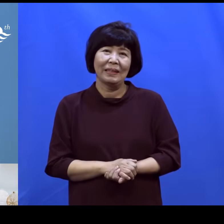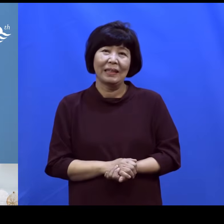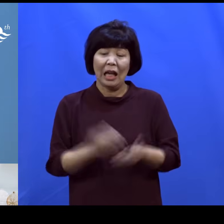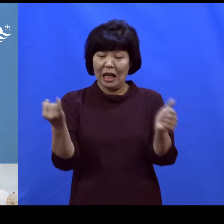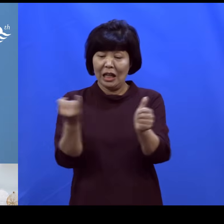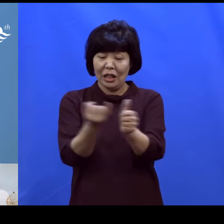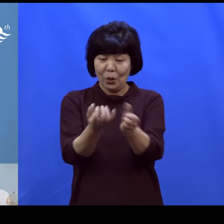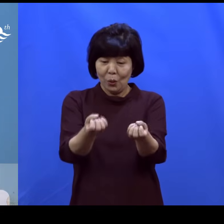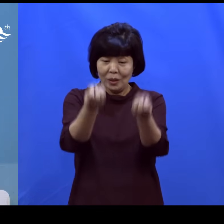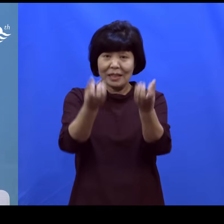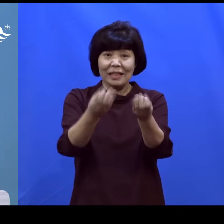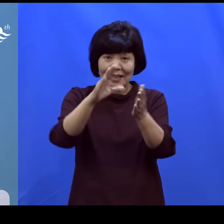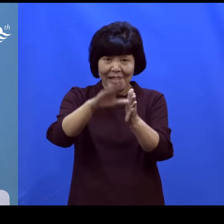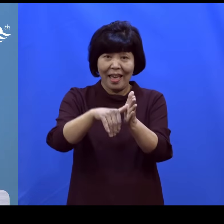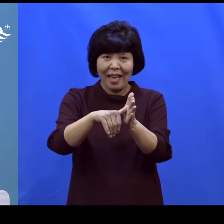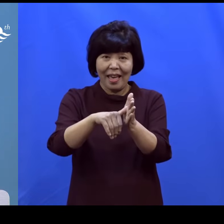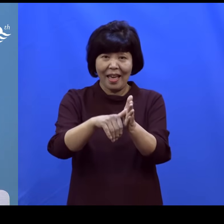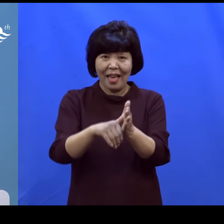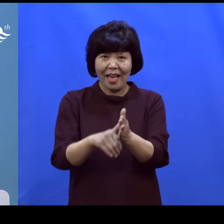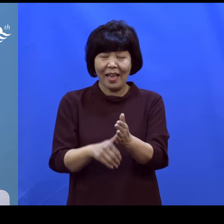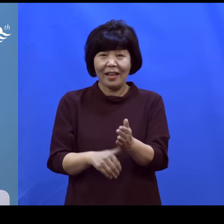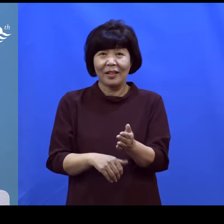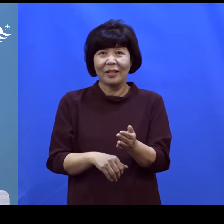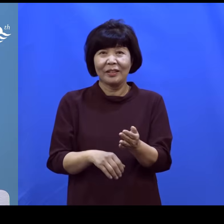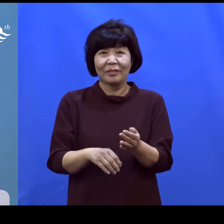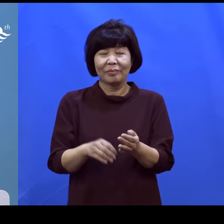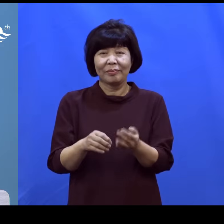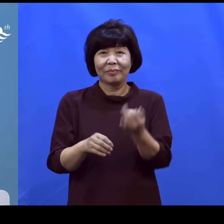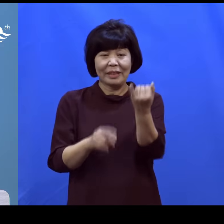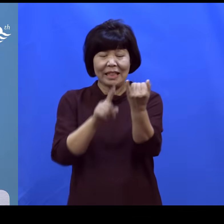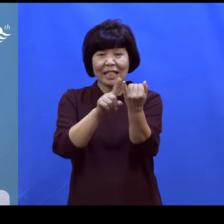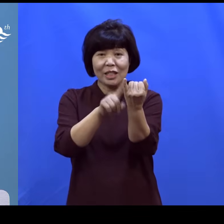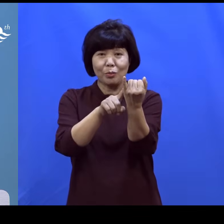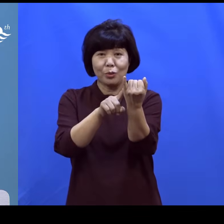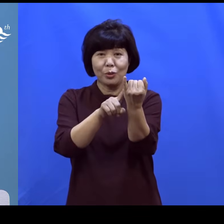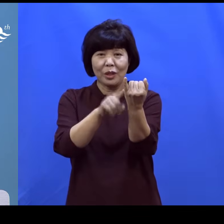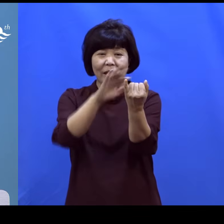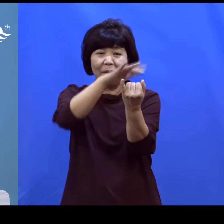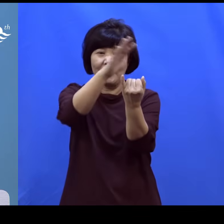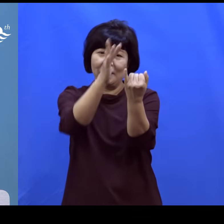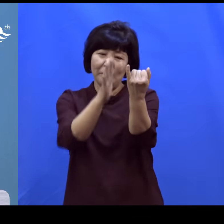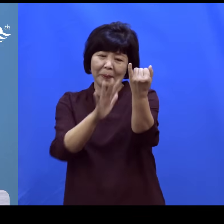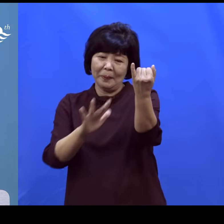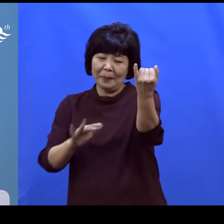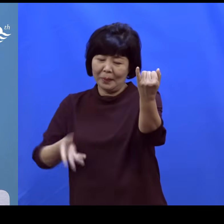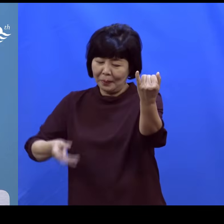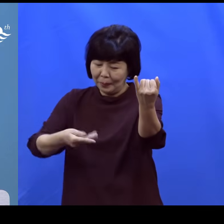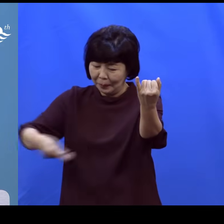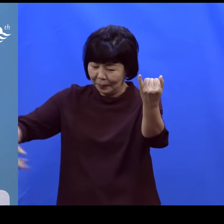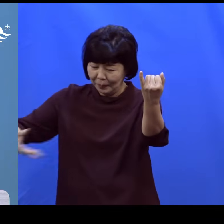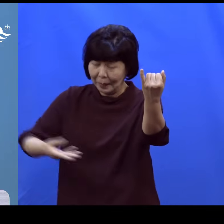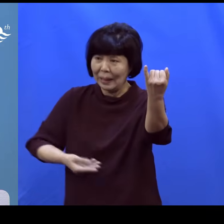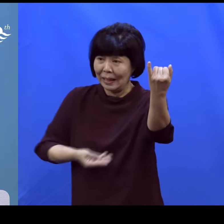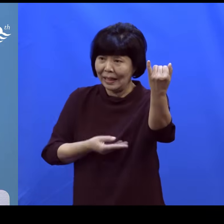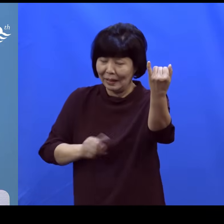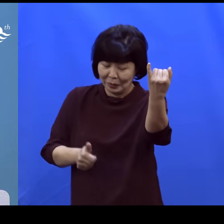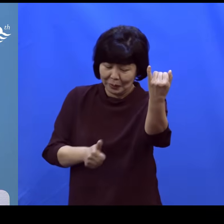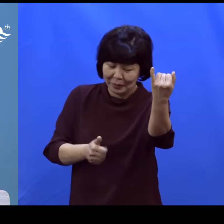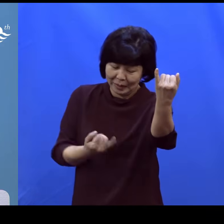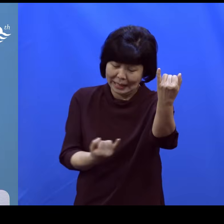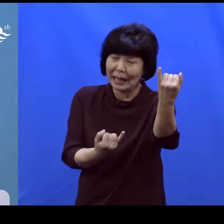마치 신랑과 들러리의 역할을 우리가 잘 알죠. 그 들러리는 신랑이나 신부보다 더 돋보이려고 해서는 안